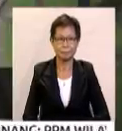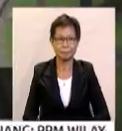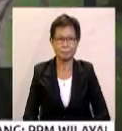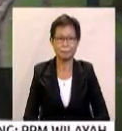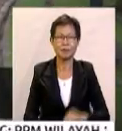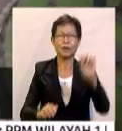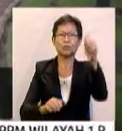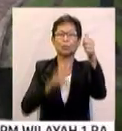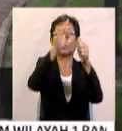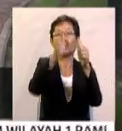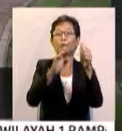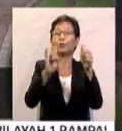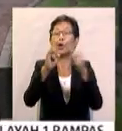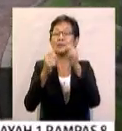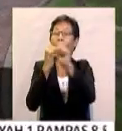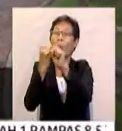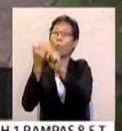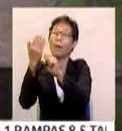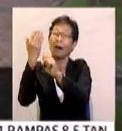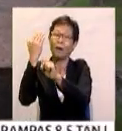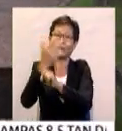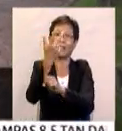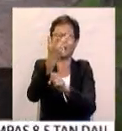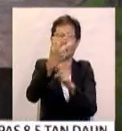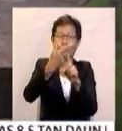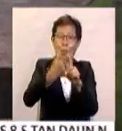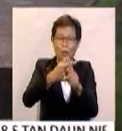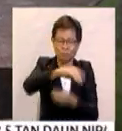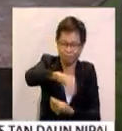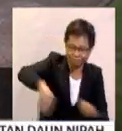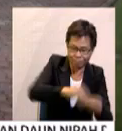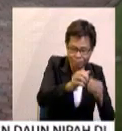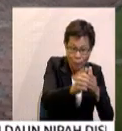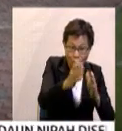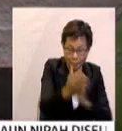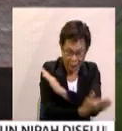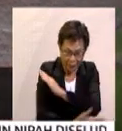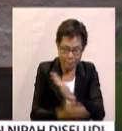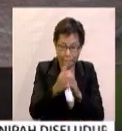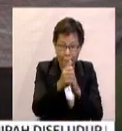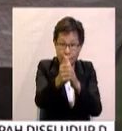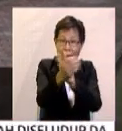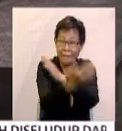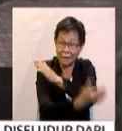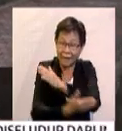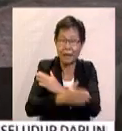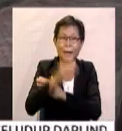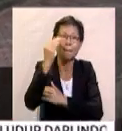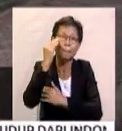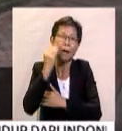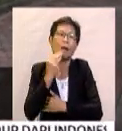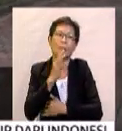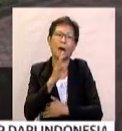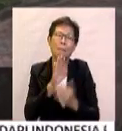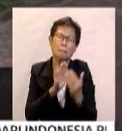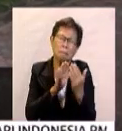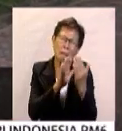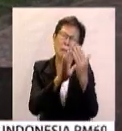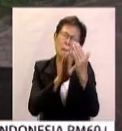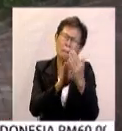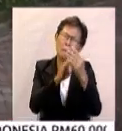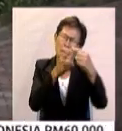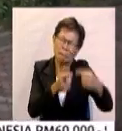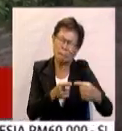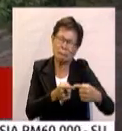Bulan Julai tahun lalu, tiga bulan selepas mengambil alih kepimpinan negara, Perdana Menteri Tun Dr. Mahathir Mohamad mengakui berdepan cabaran